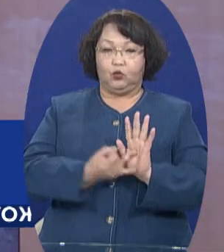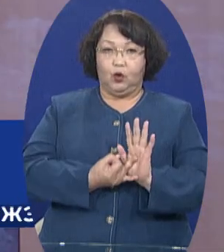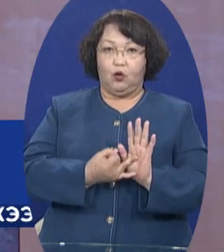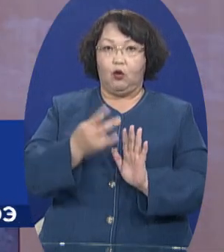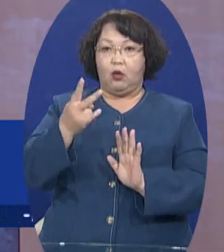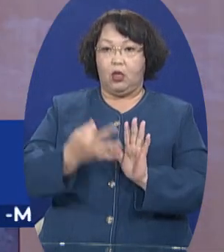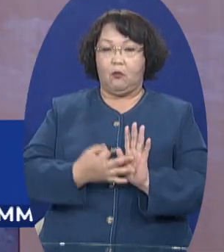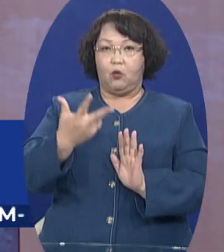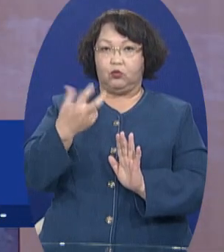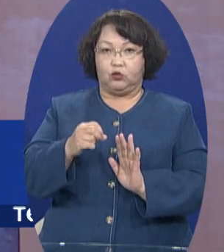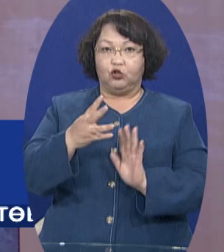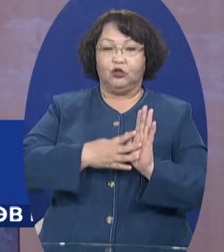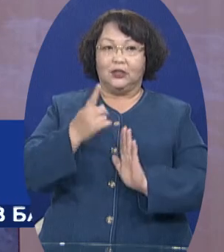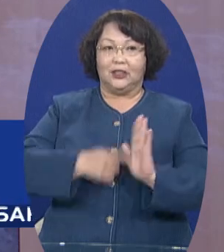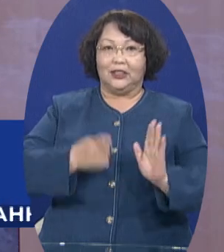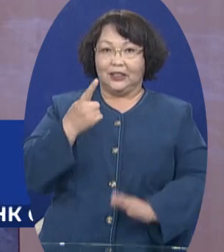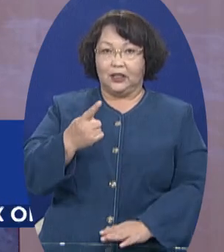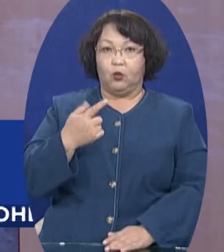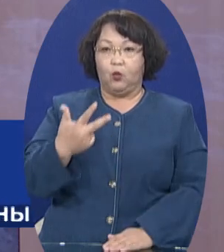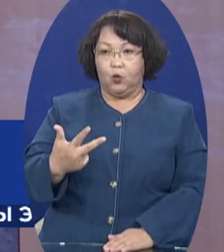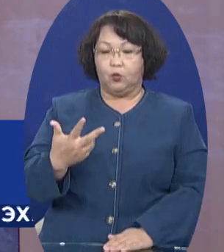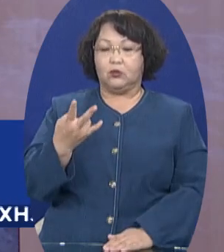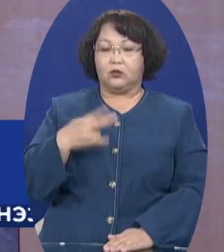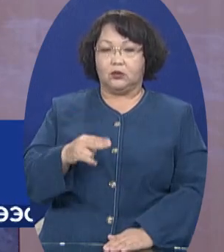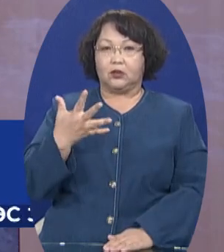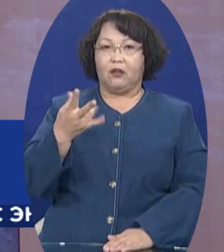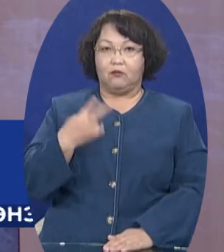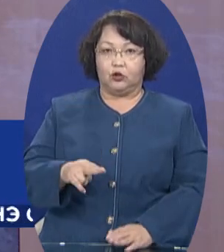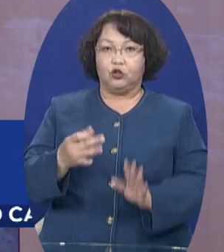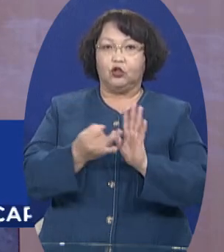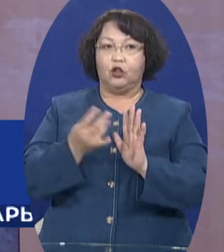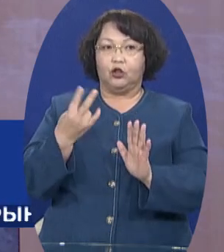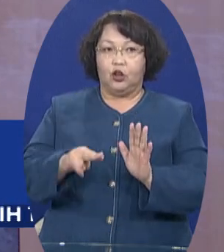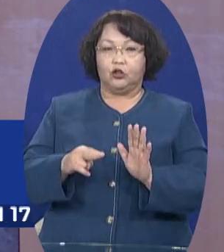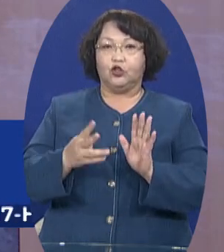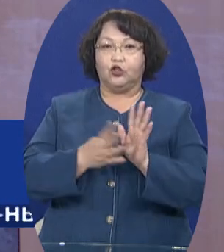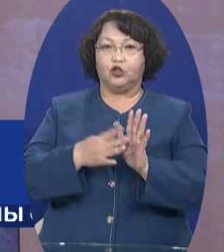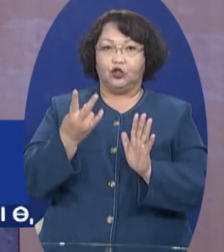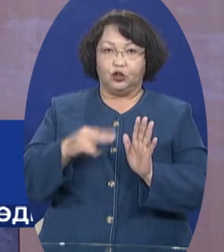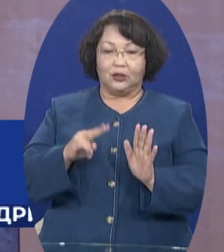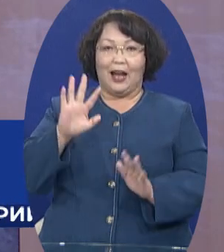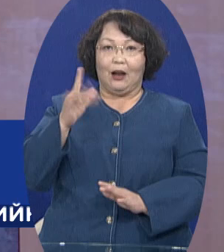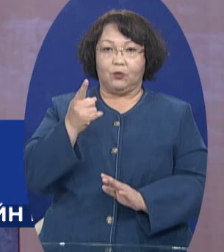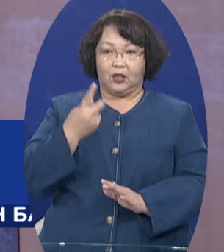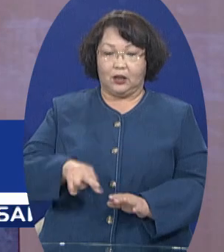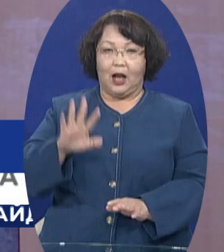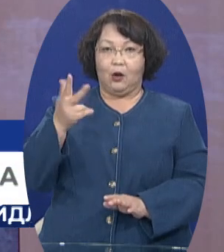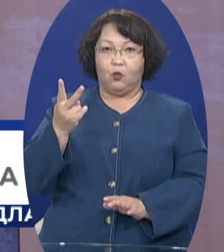28, 30, 9 сарын 1, 3, 5, 7, 9, 11, 13-ны өдрүүдэд тэгш